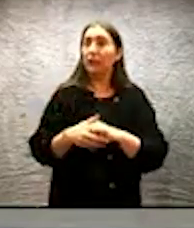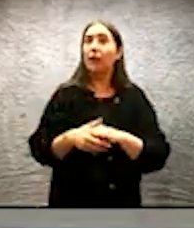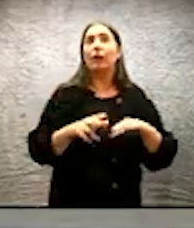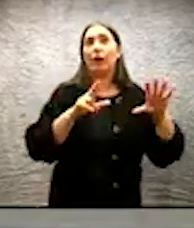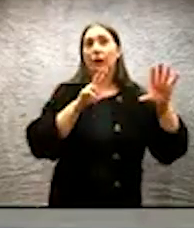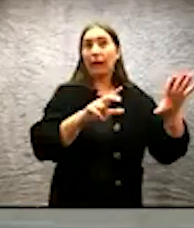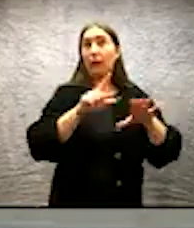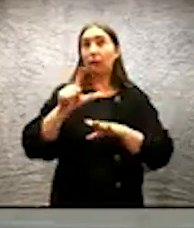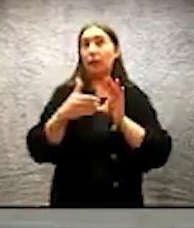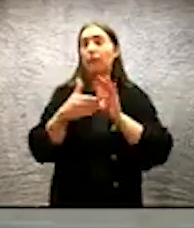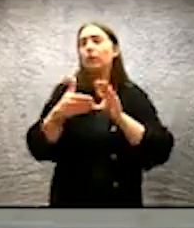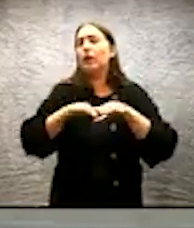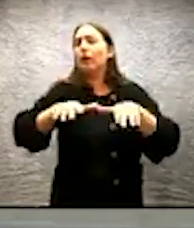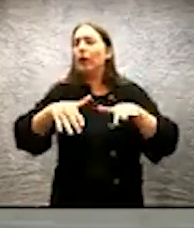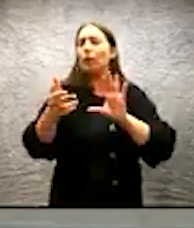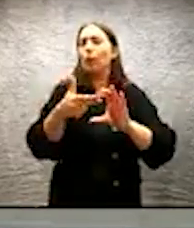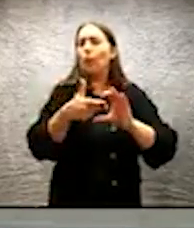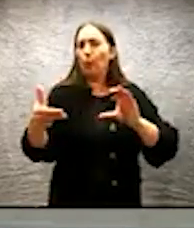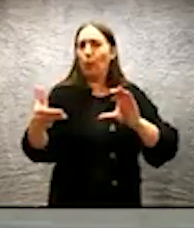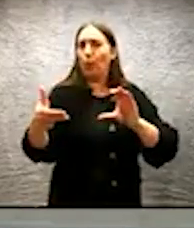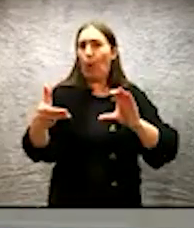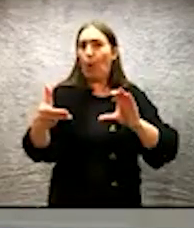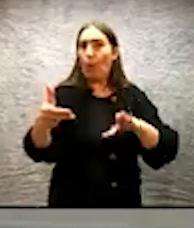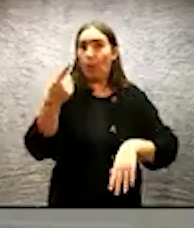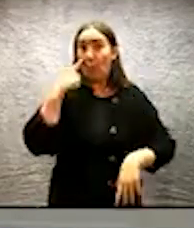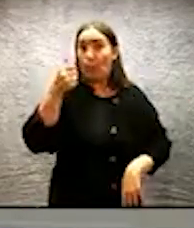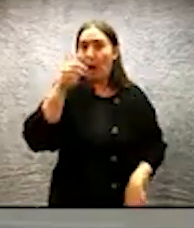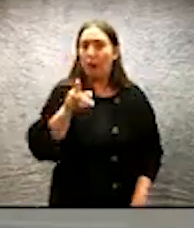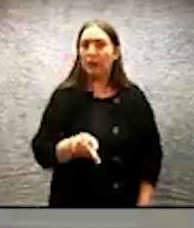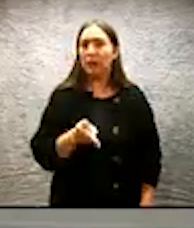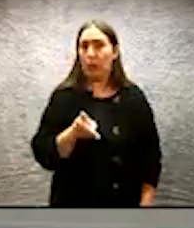82 000 et quelques euros du kilo.